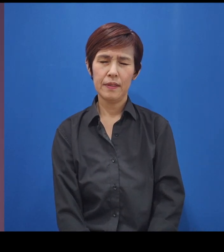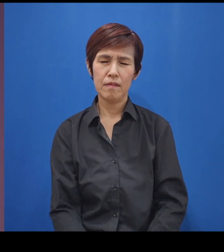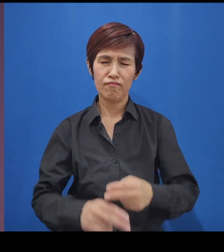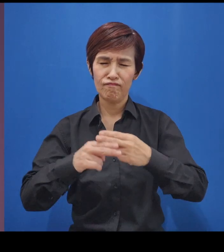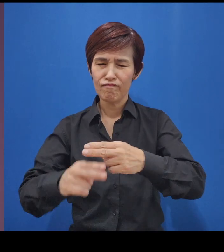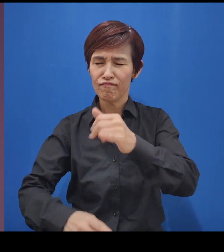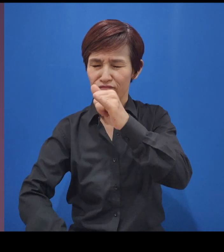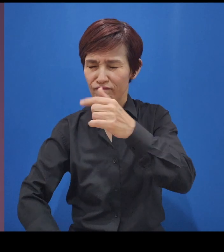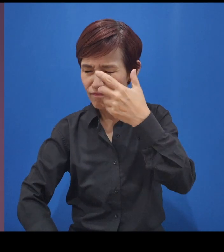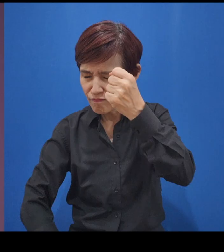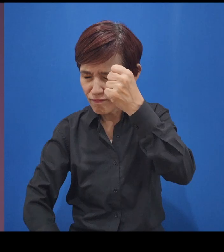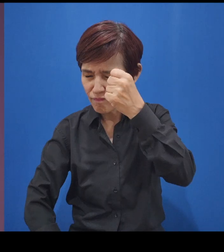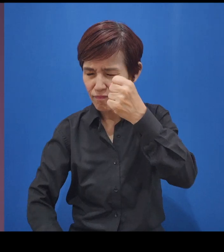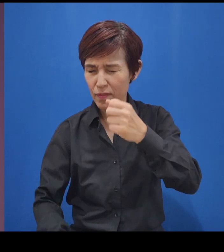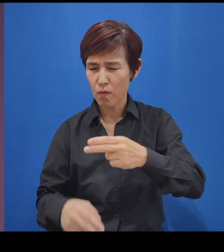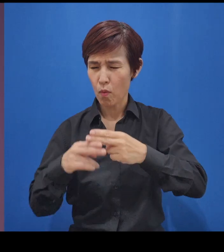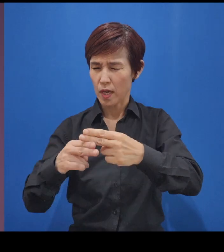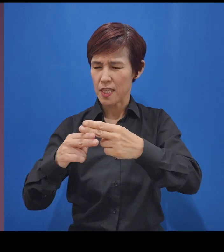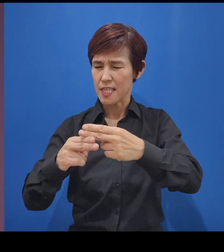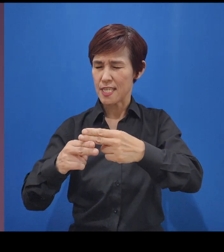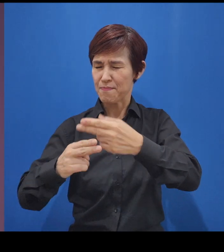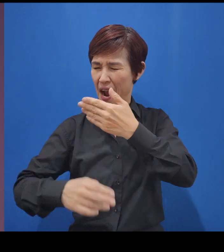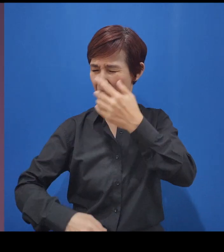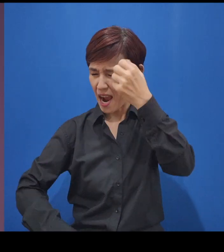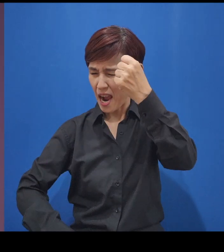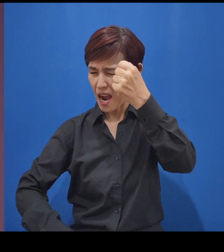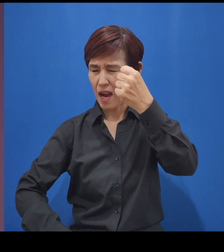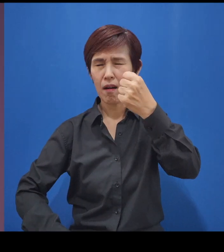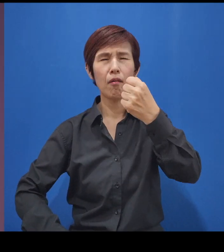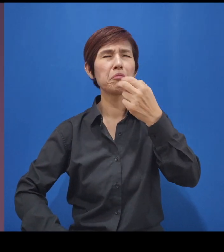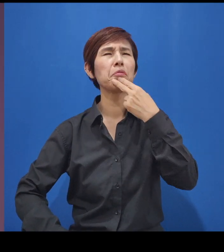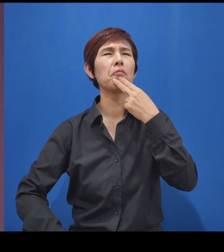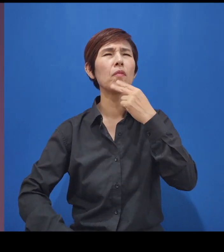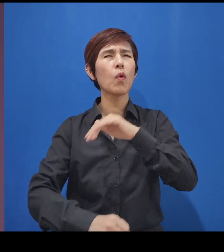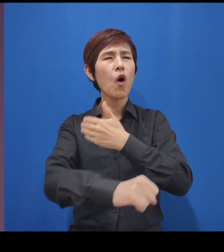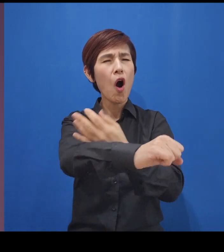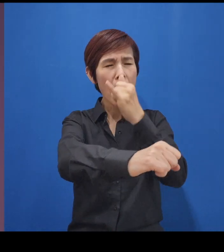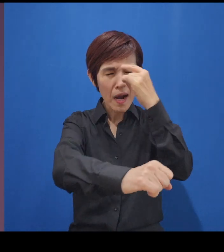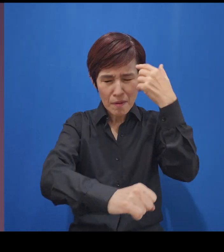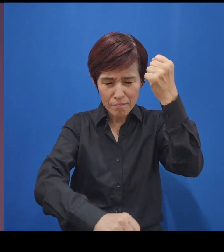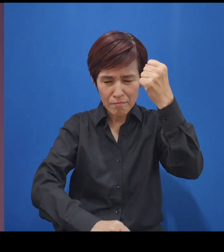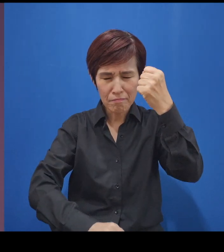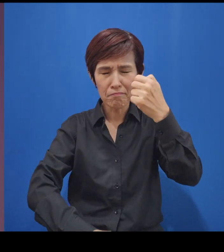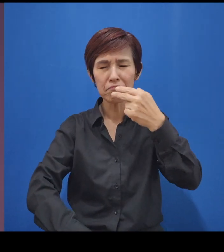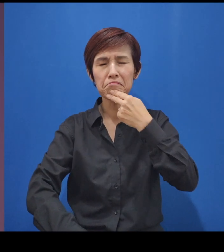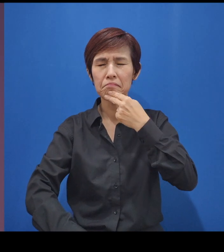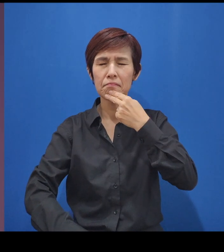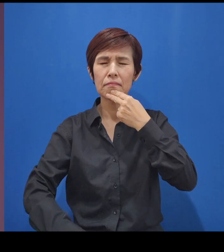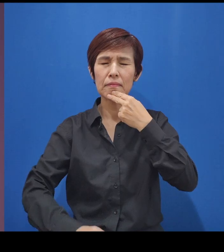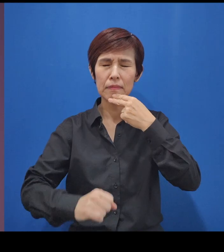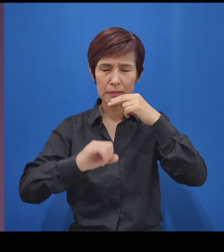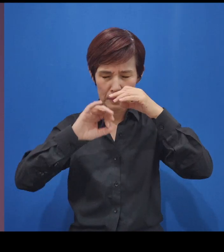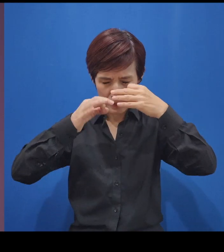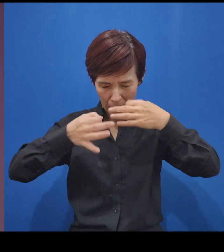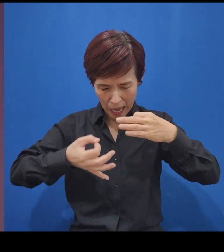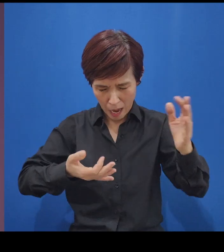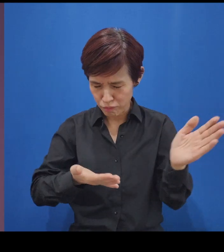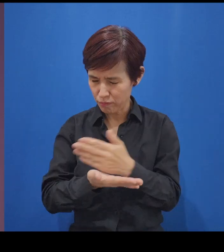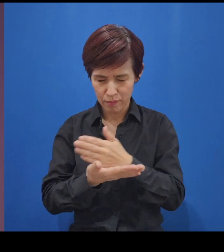권위가 있는 줄 알았는데, 권능이 있는 줄 알았는데 나는 아무것도 가진 게 없습니다.